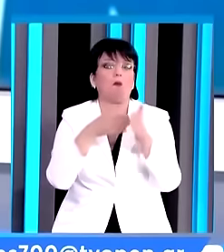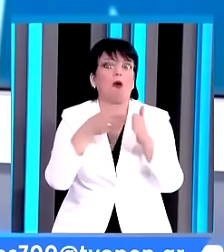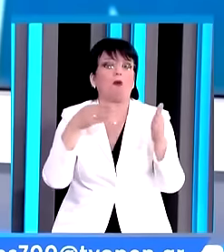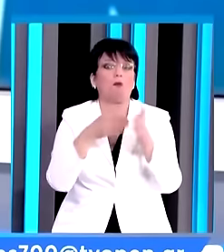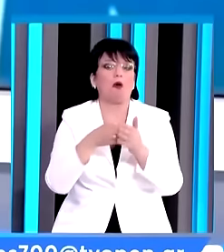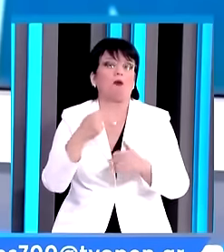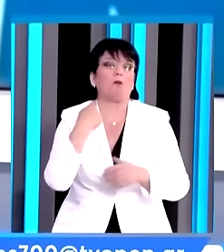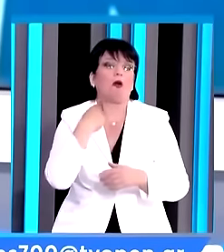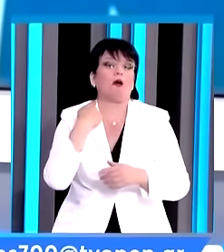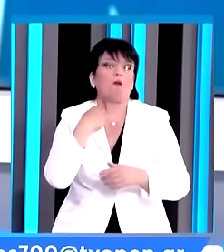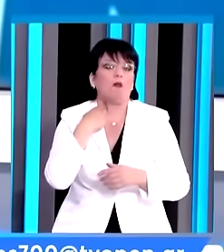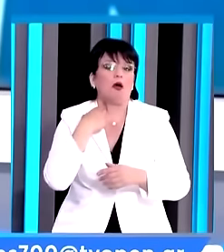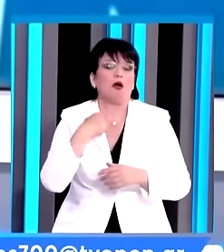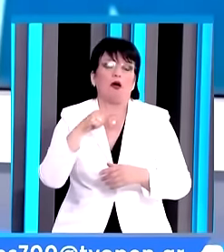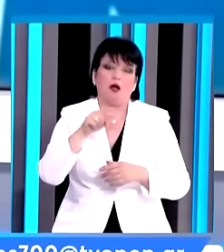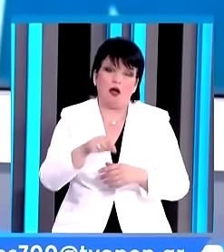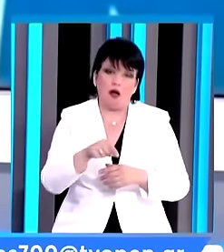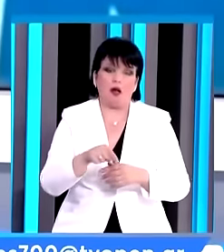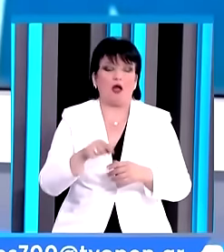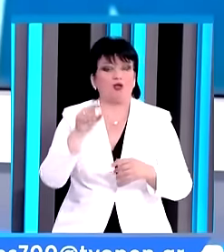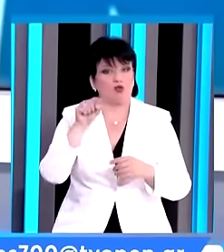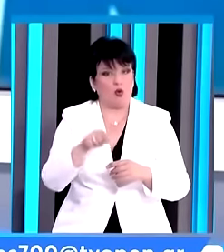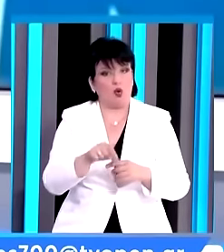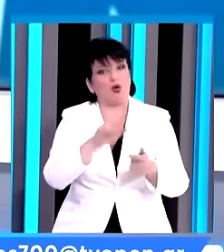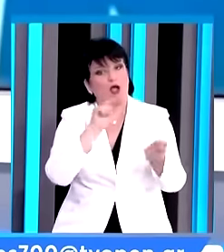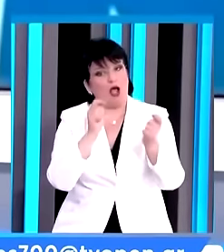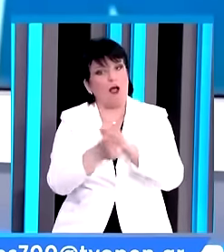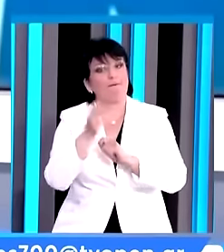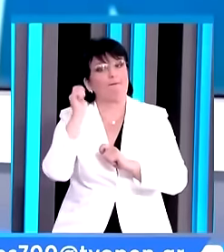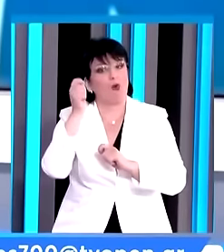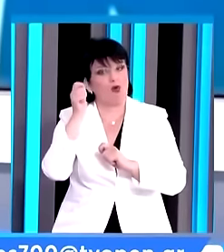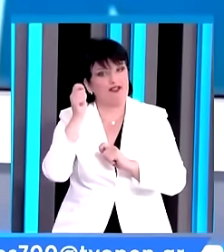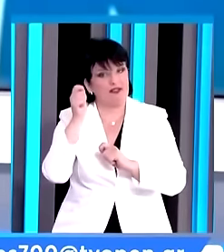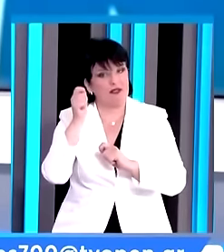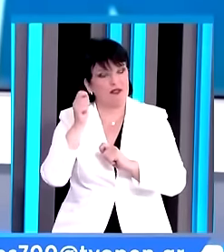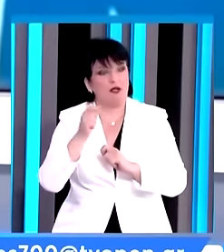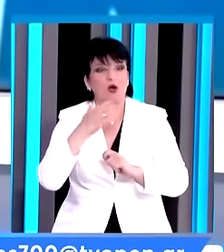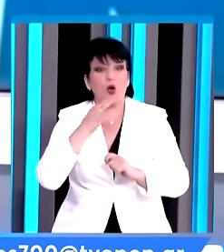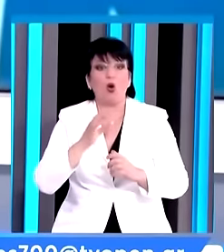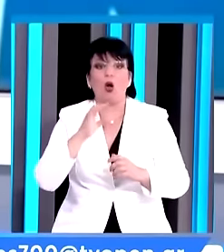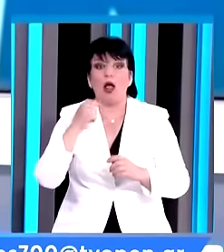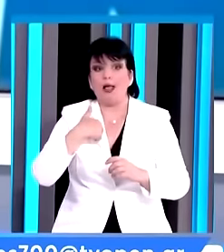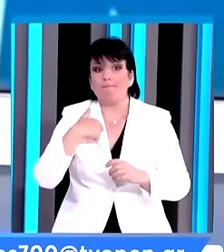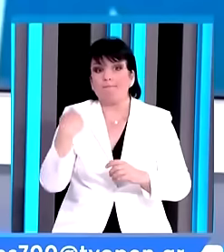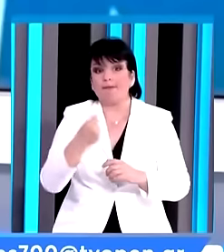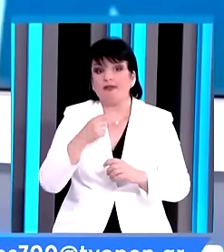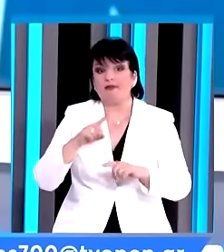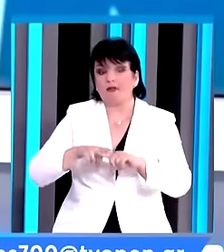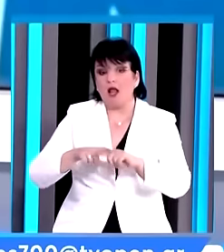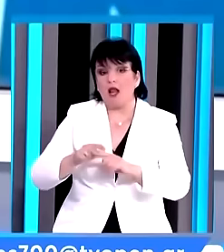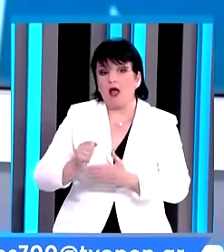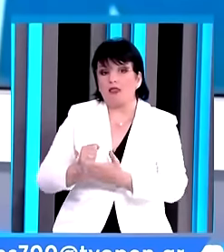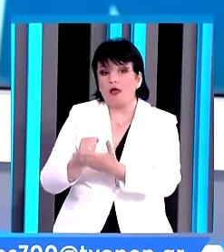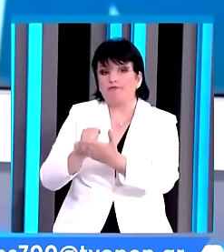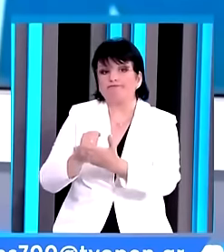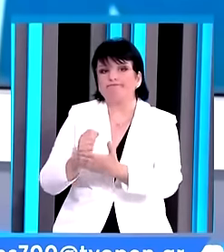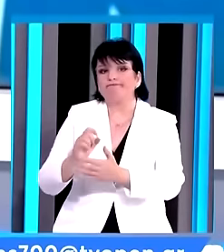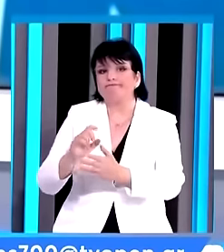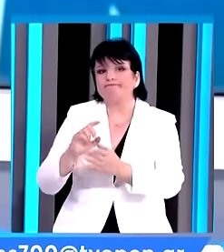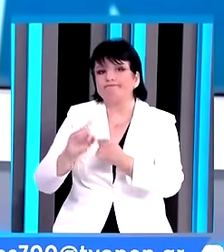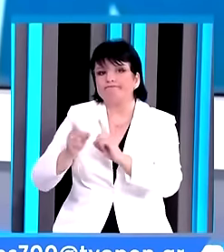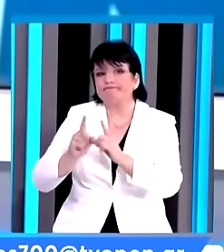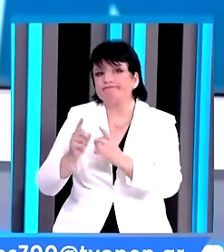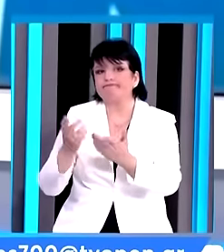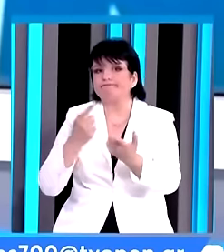ευθεία σύγκρουση και με την Ευρώπη και με τις Ηνωμένες Πολιτείες. Και ότι αυτή η πολιτική της τελικά, επειδή ακριβώς εμείς παίξαμε τα χαρτιά μας έτσι, ήταν μια πολιτική που τελικά δεν της